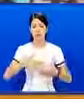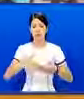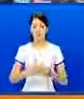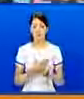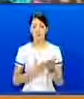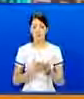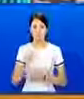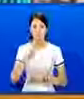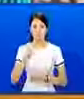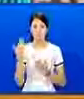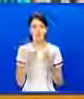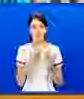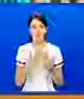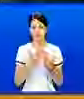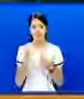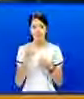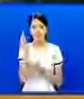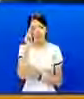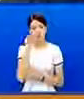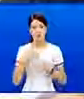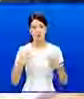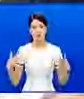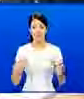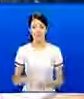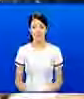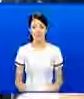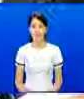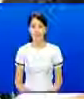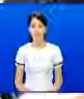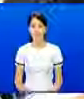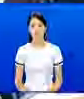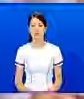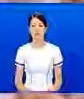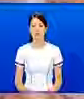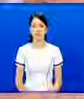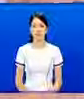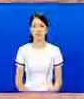оқырманның алатын тағылымы мол. Бағлан Байзахов, Мұхан Мұратұлы, оңтүстік ақпарат.